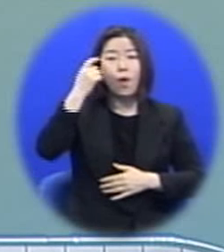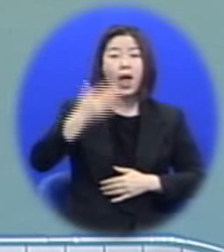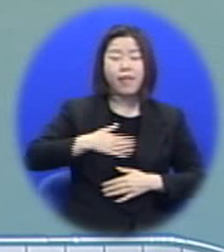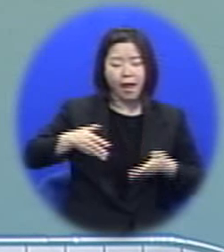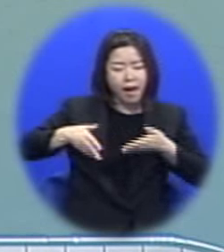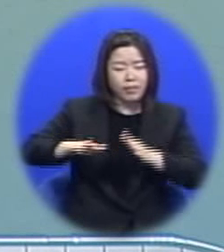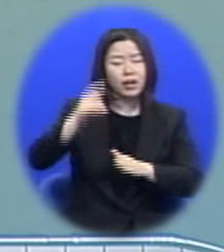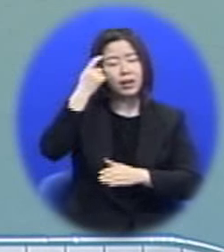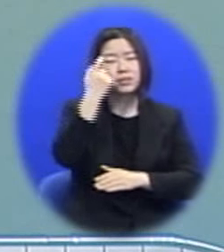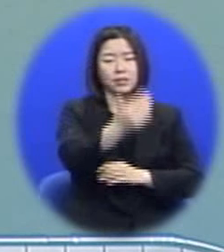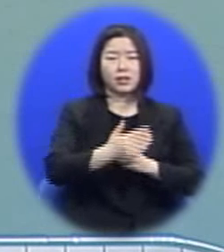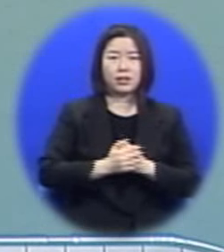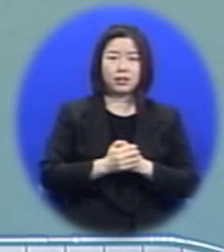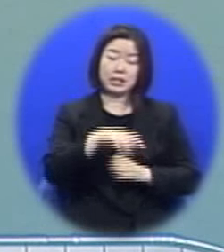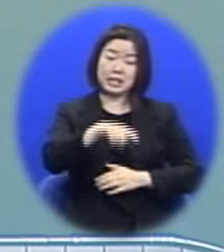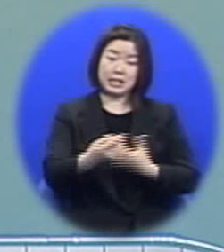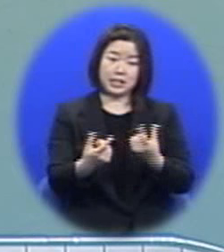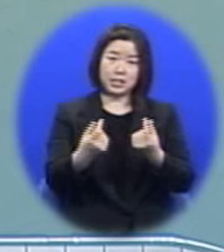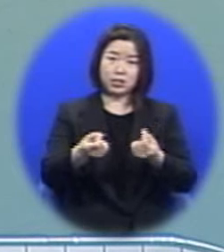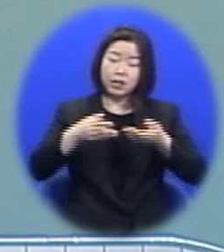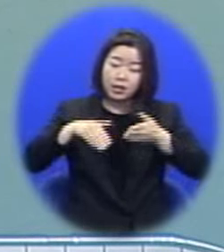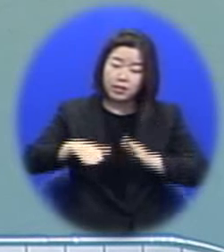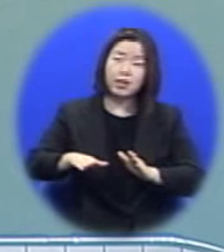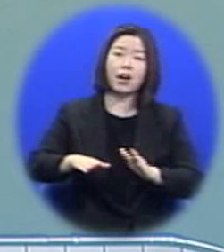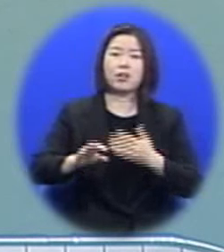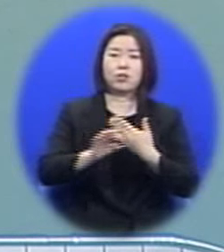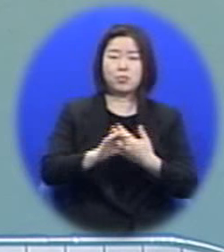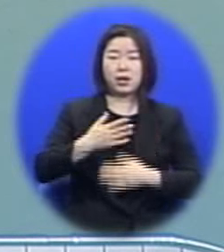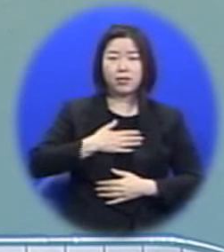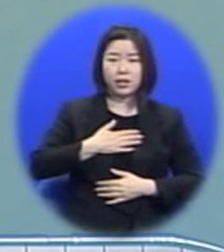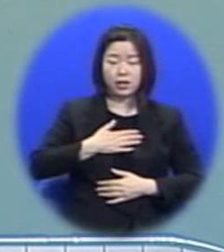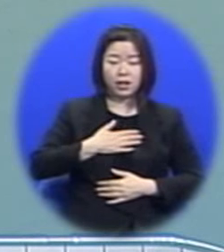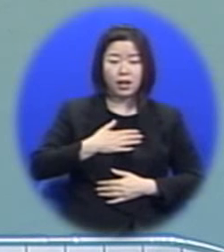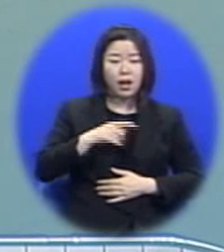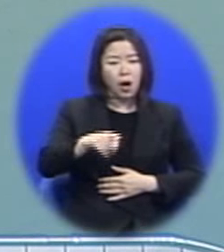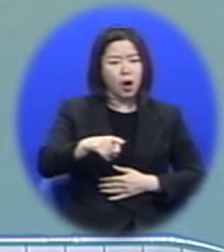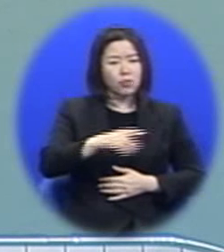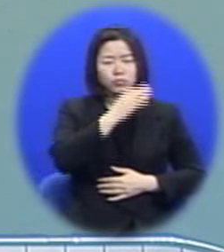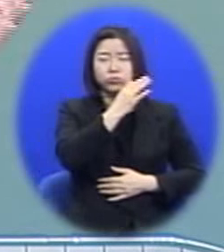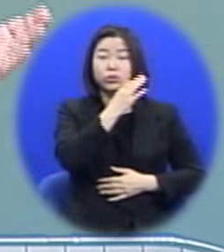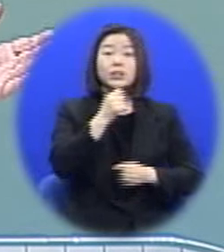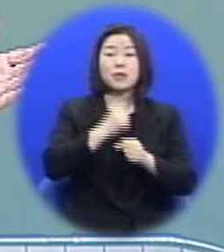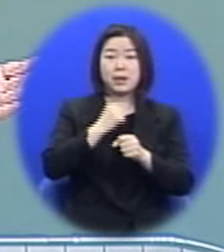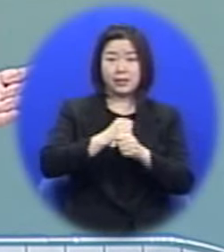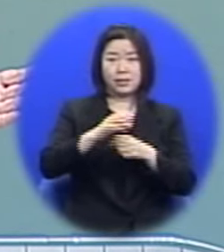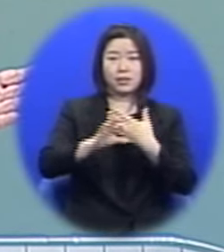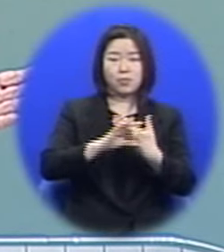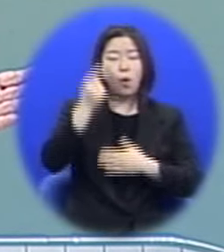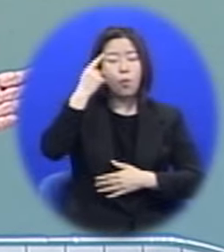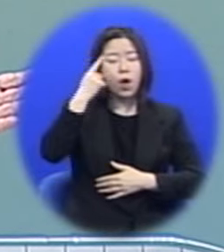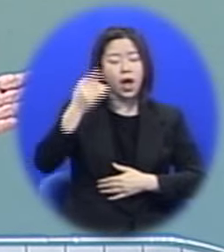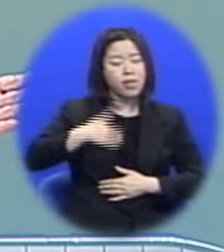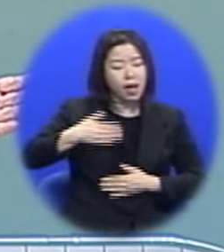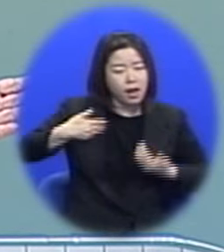말이야. 이렇게 나를 낳을 거면, 내 출생을 이렇게 만들 거면 왜 도대체 나를 낳았냐.